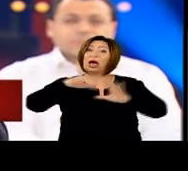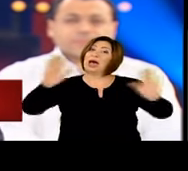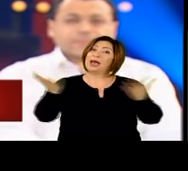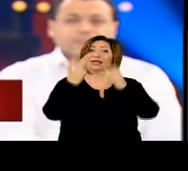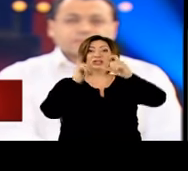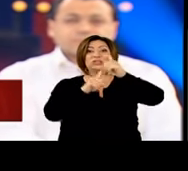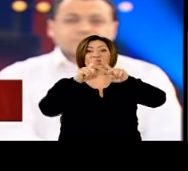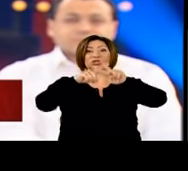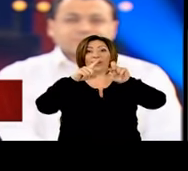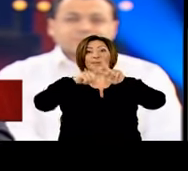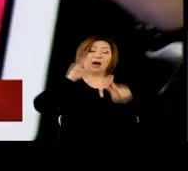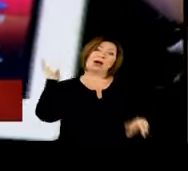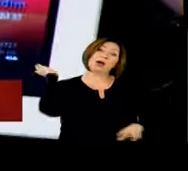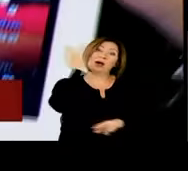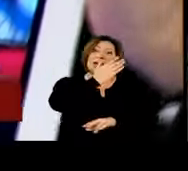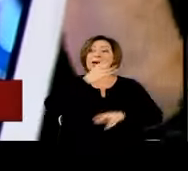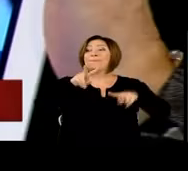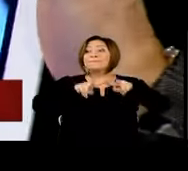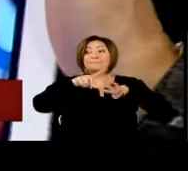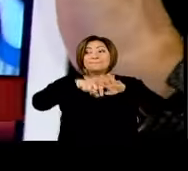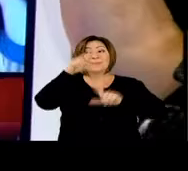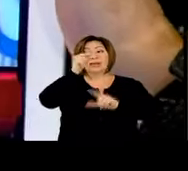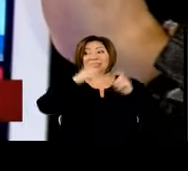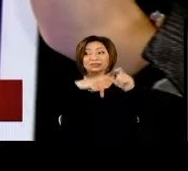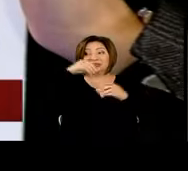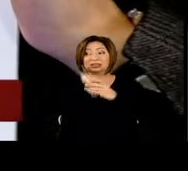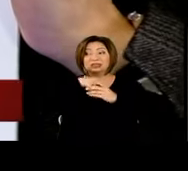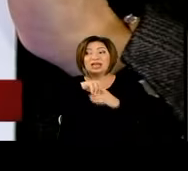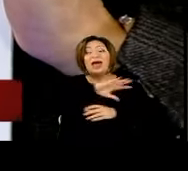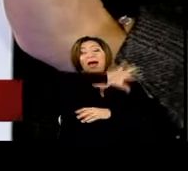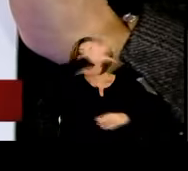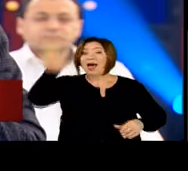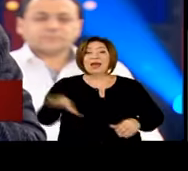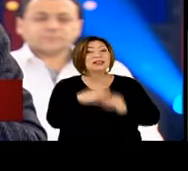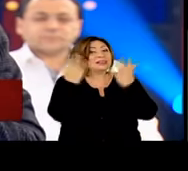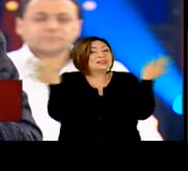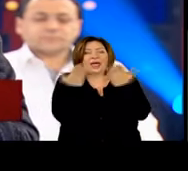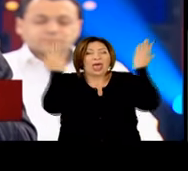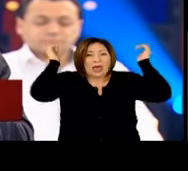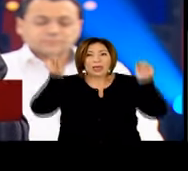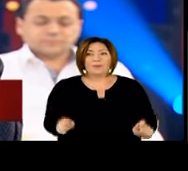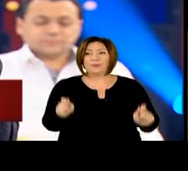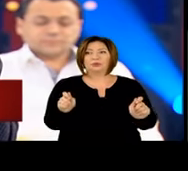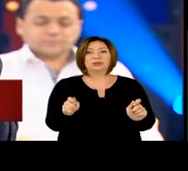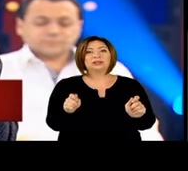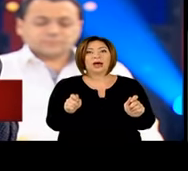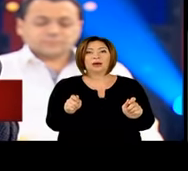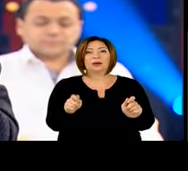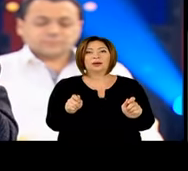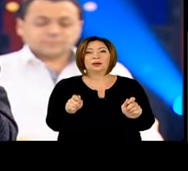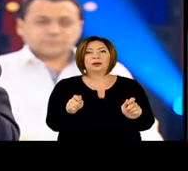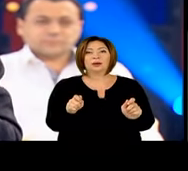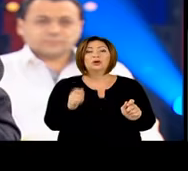Çapa'ya hashtagi. Melis için her ne yapabiliyorsak, her ne